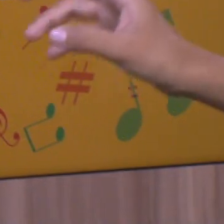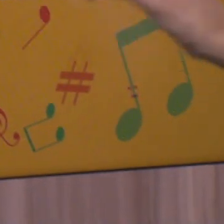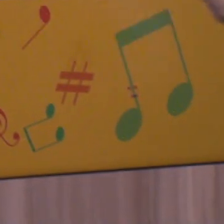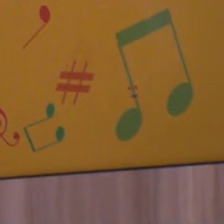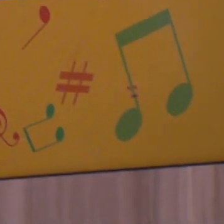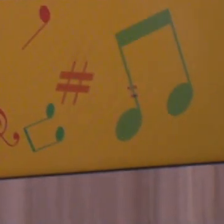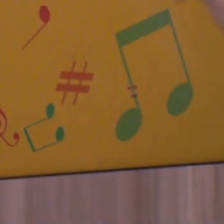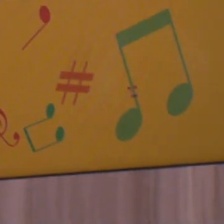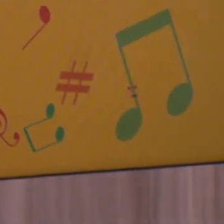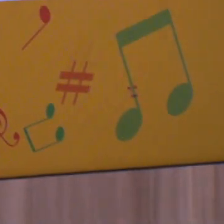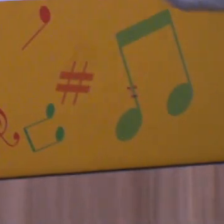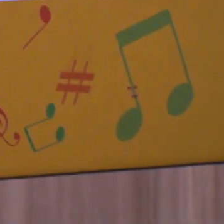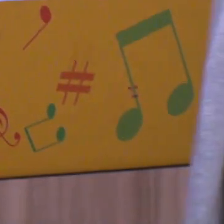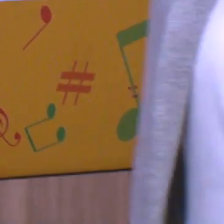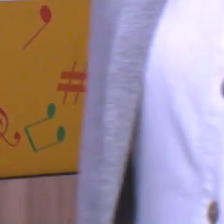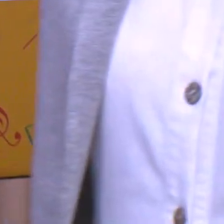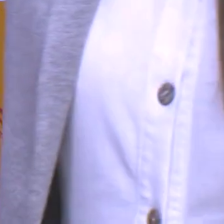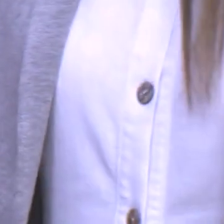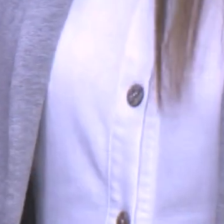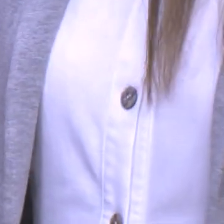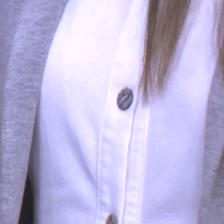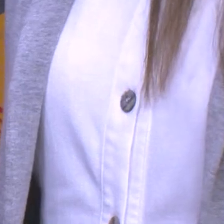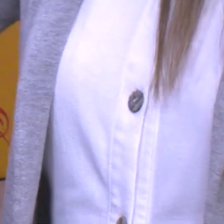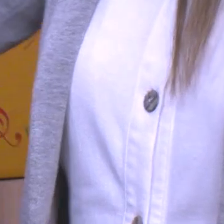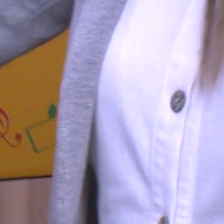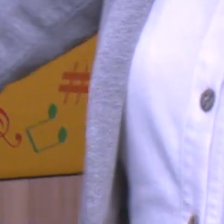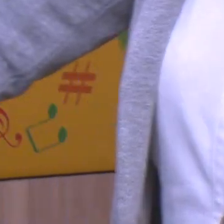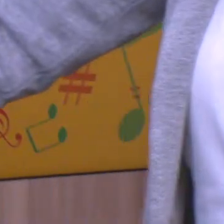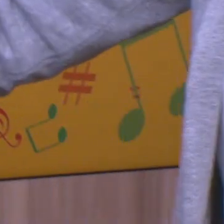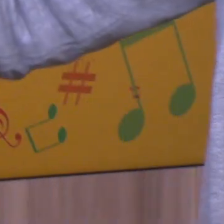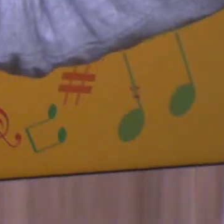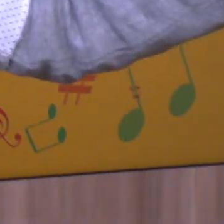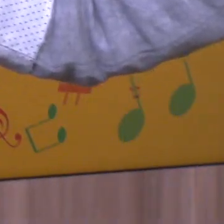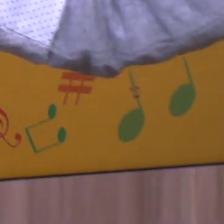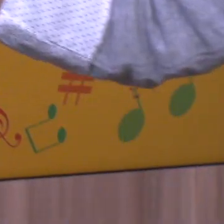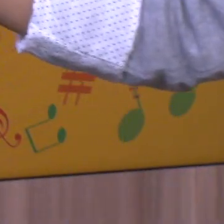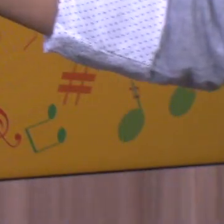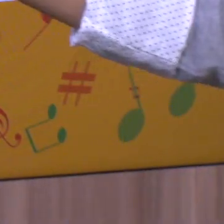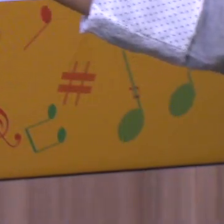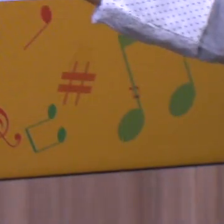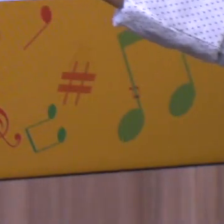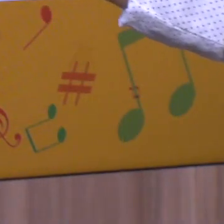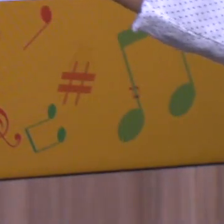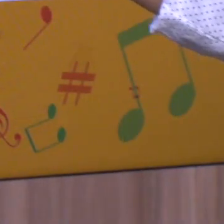ré, do. Do, si, la, sol,